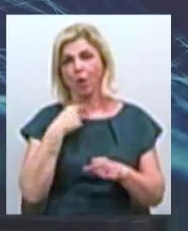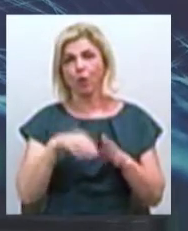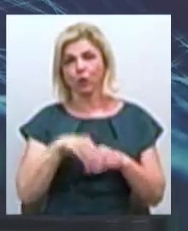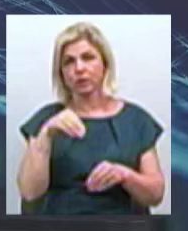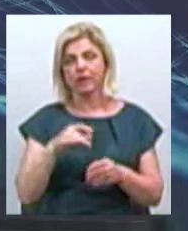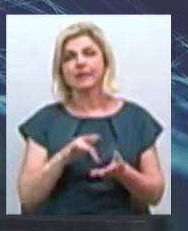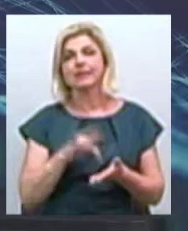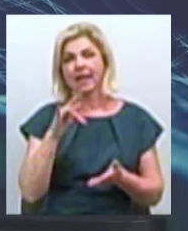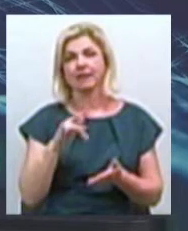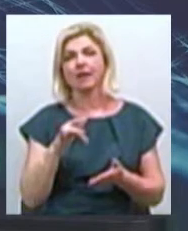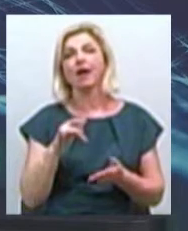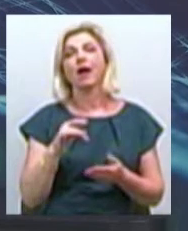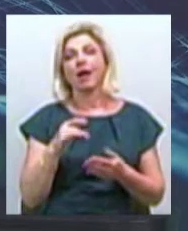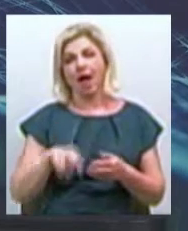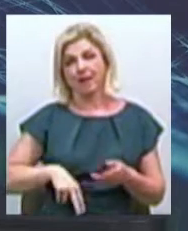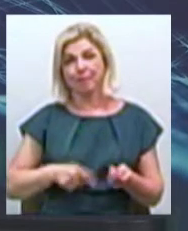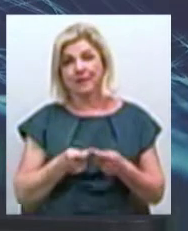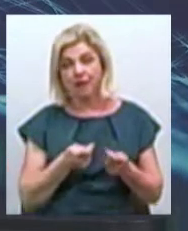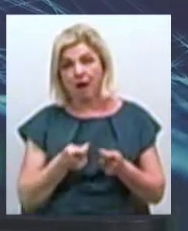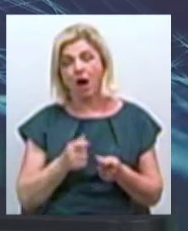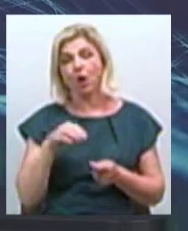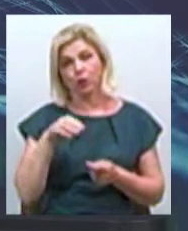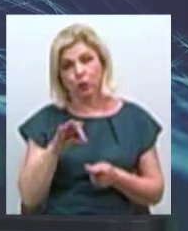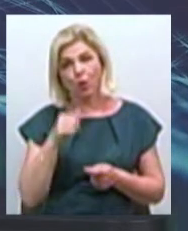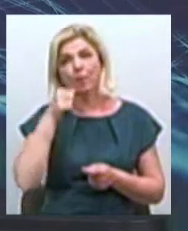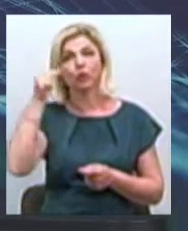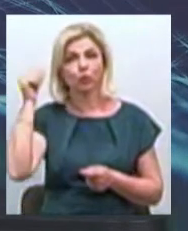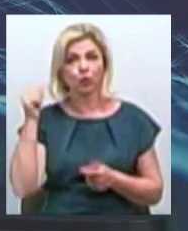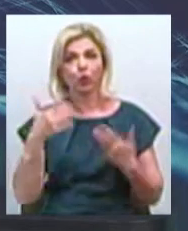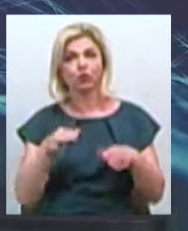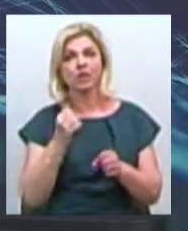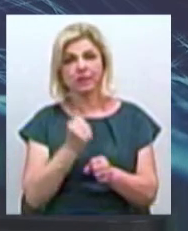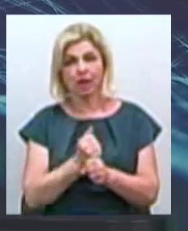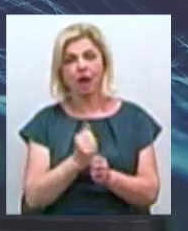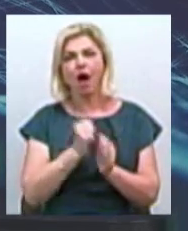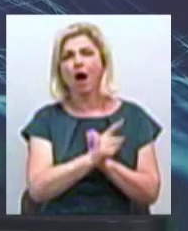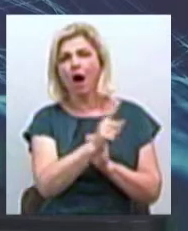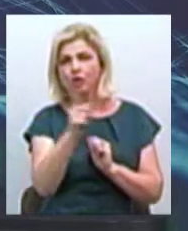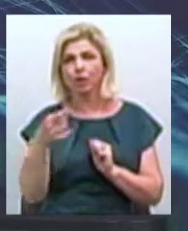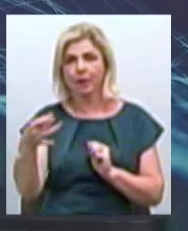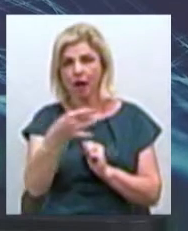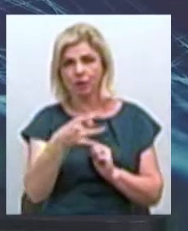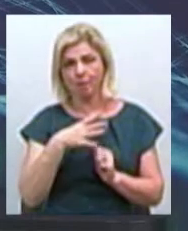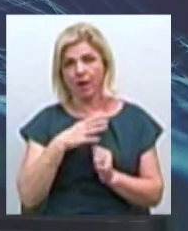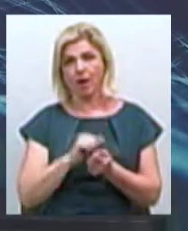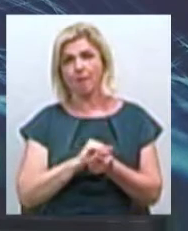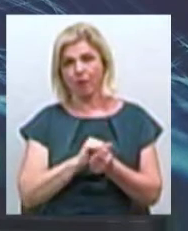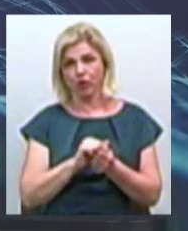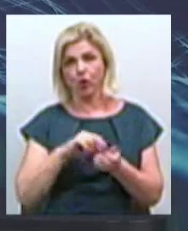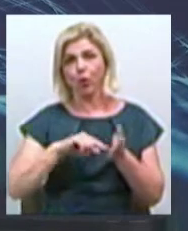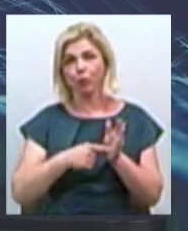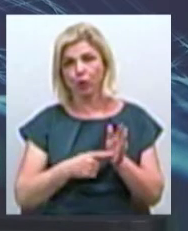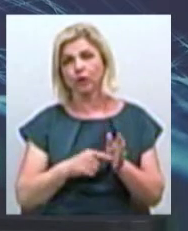надання адміністративних послуг, то в минулому році ми вже зробили в кожному районі був паперовий пункт для голосування,